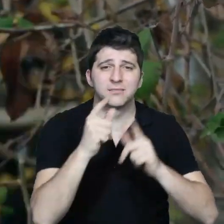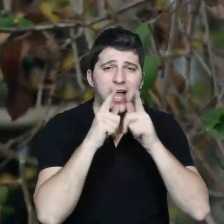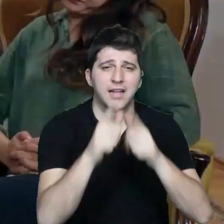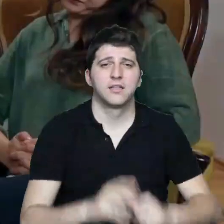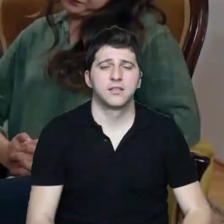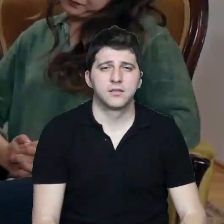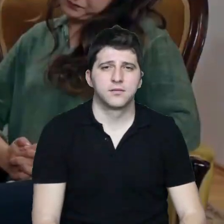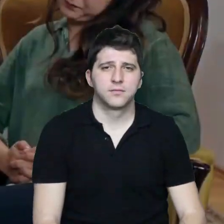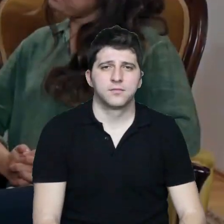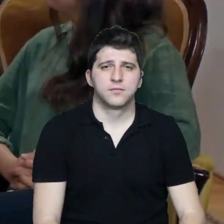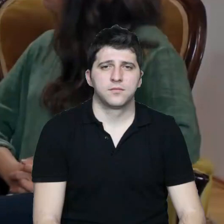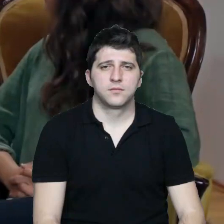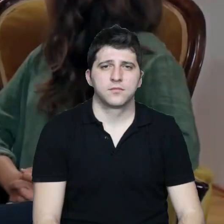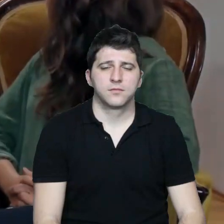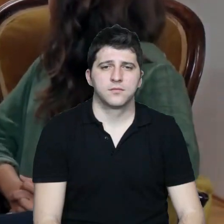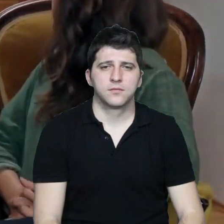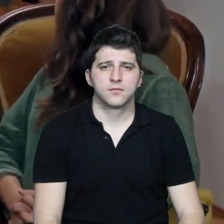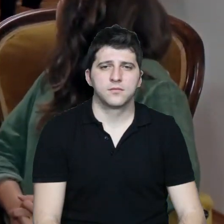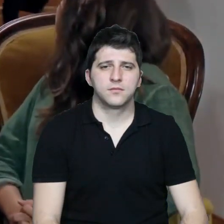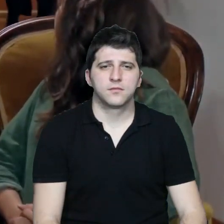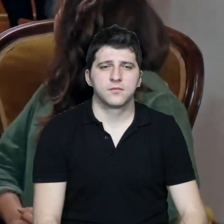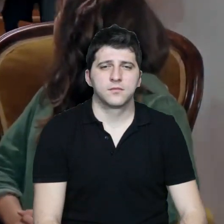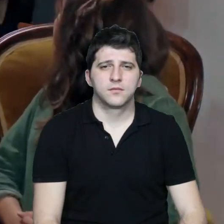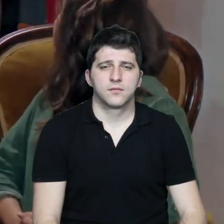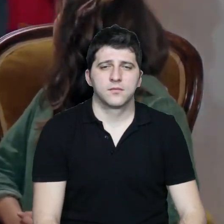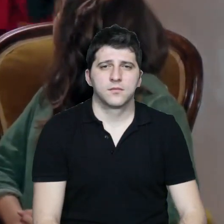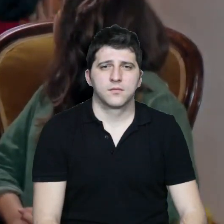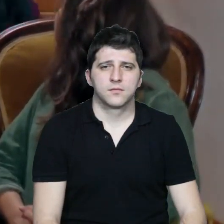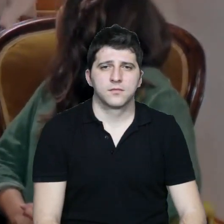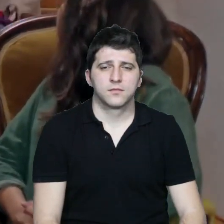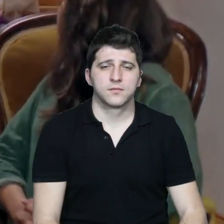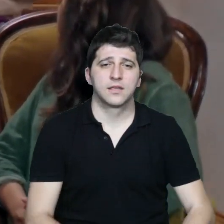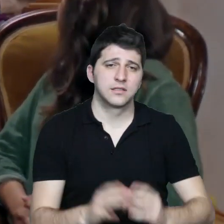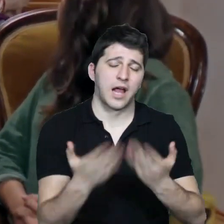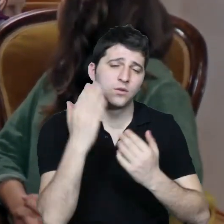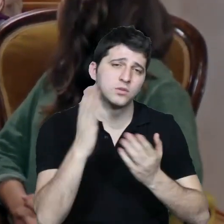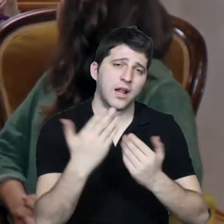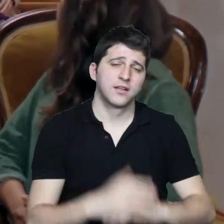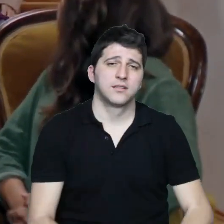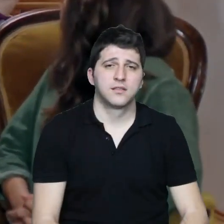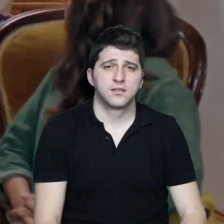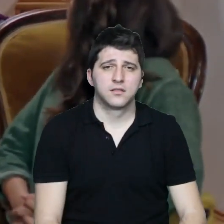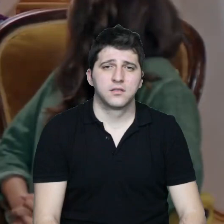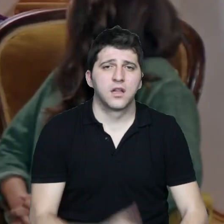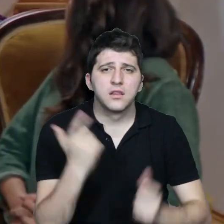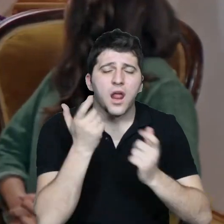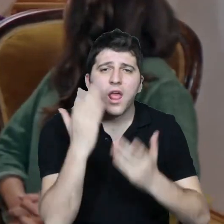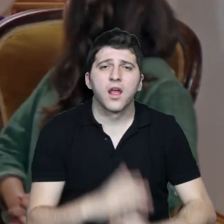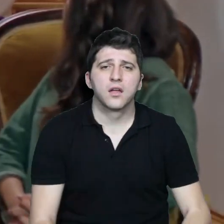İsmail! Evde Burcu elinde paltolarla salona indi. Kalkın gidiyoruz. Kız